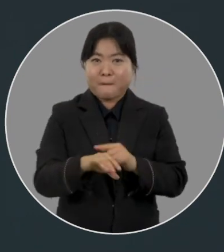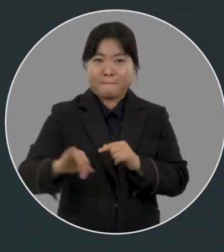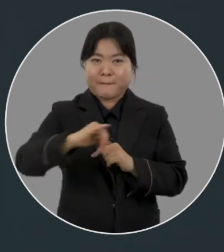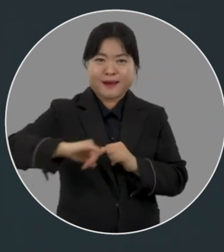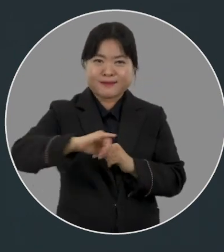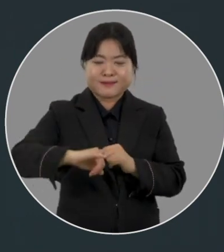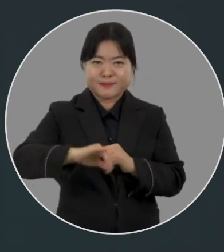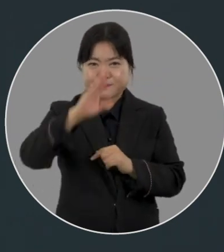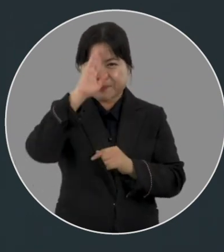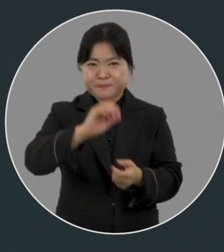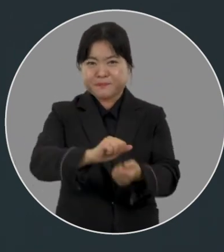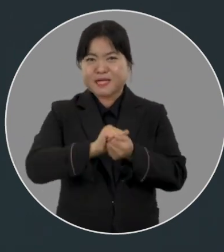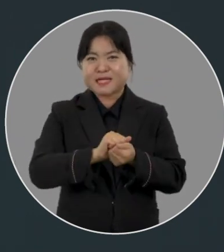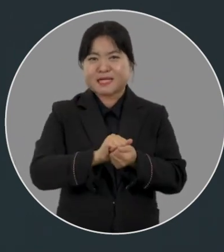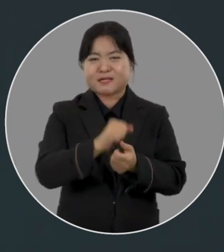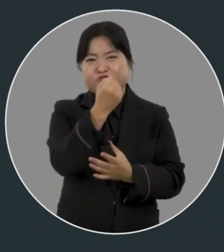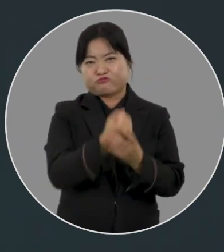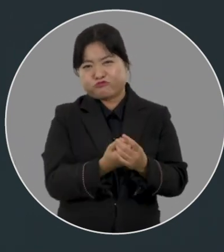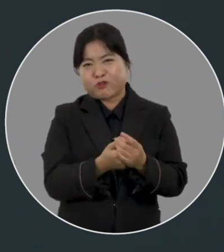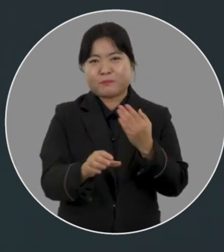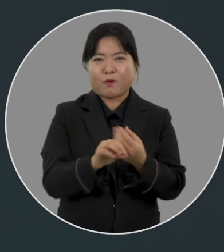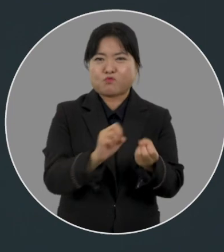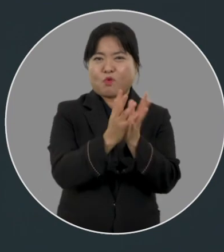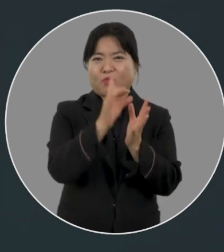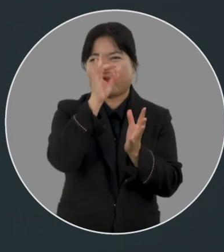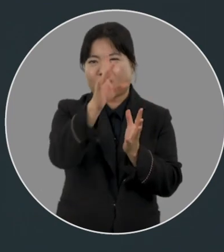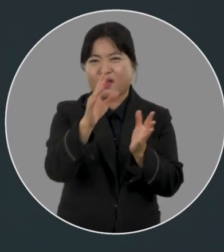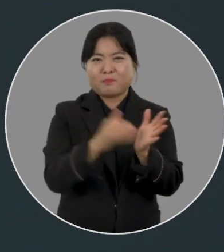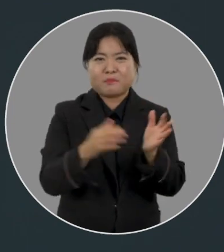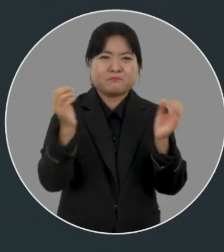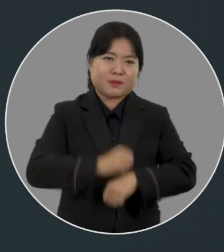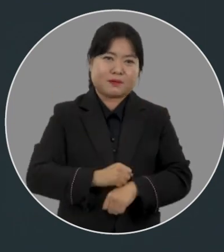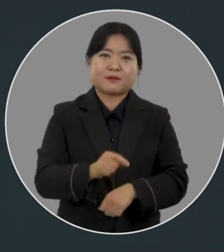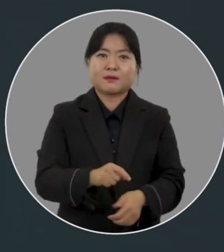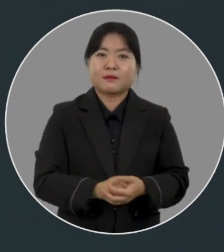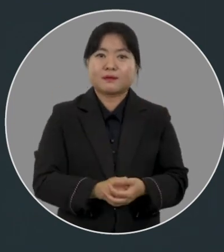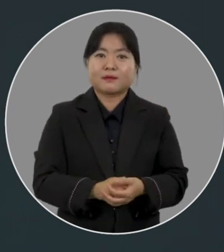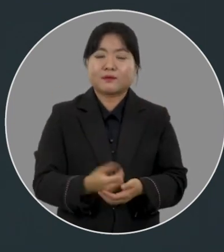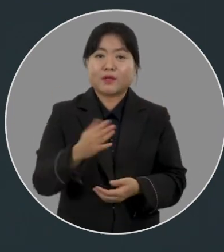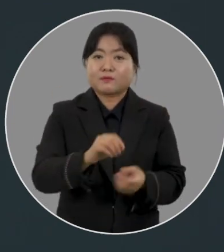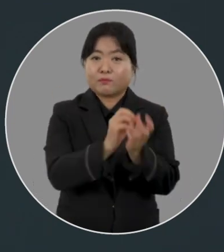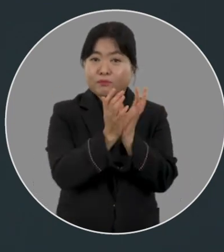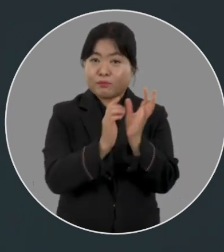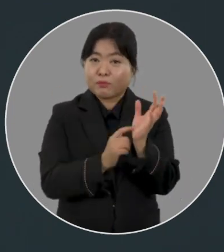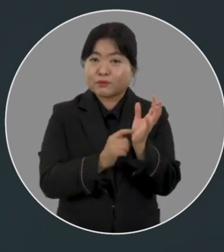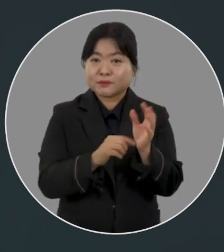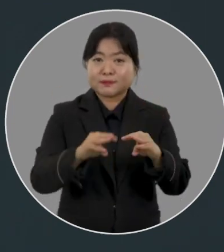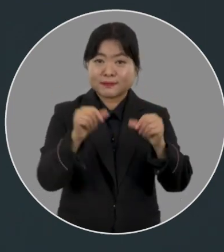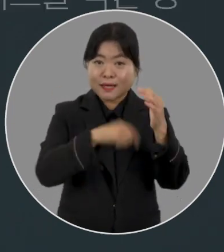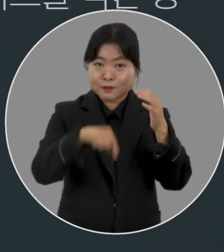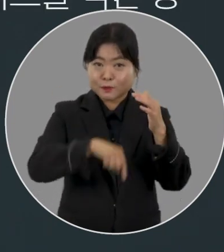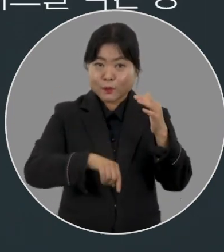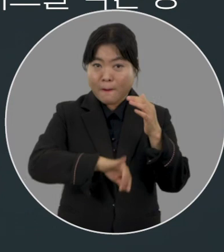바이러스를 먹어서 이제 병이 들거나 썩어버리면 꽃을 못 피면 망하게 되는 겁니다. 그런데 이 샘페로